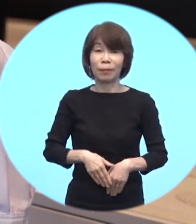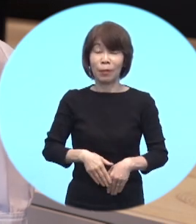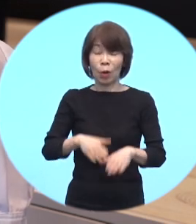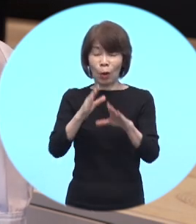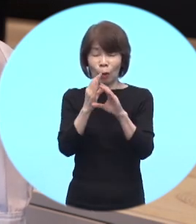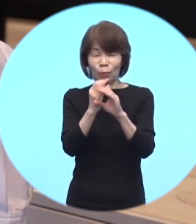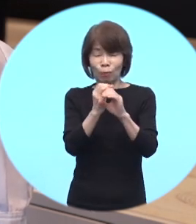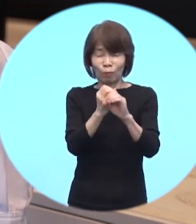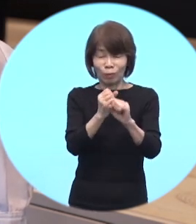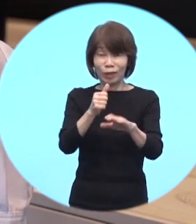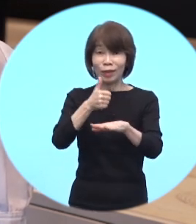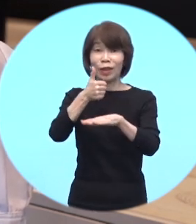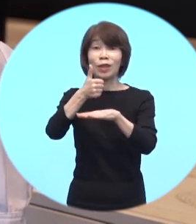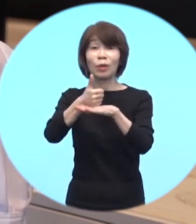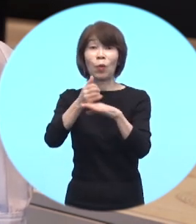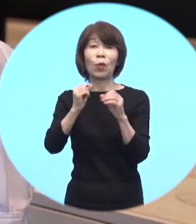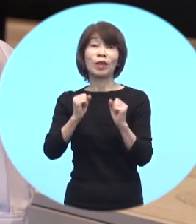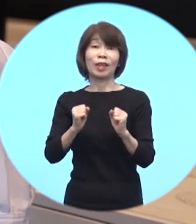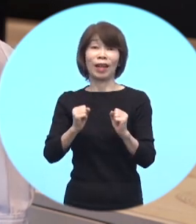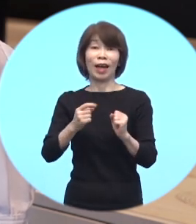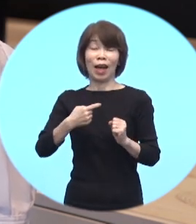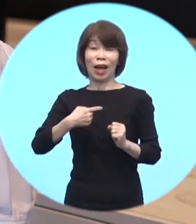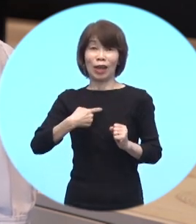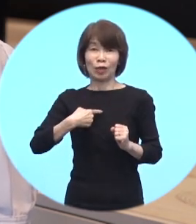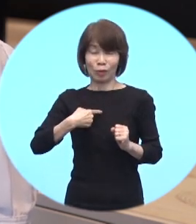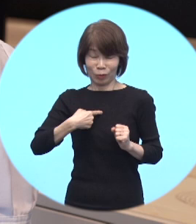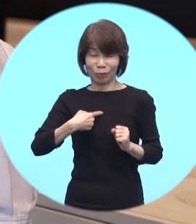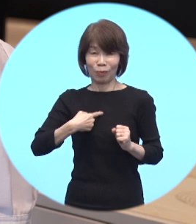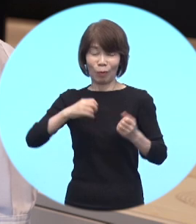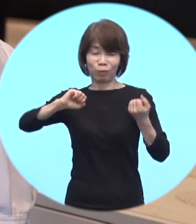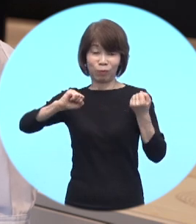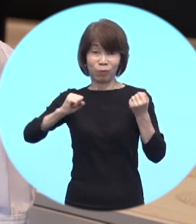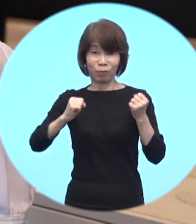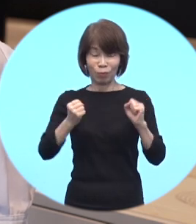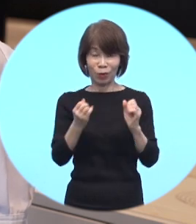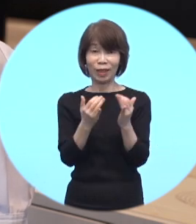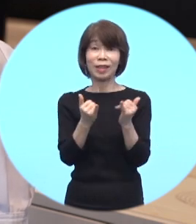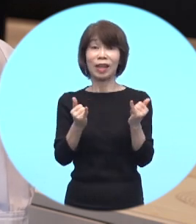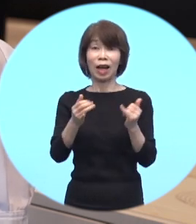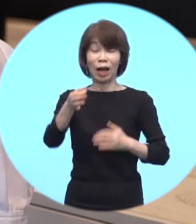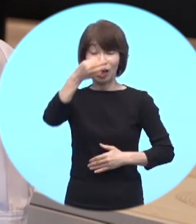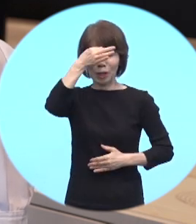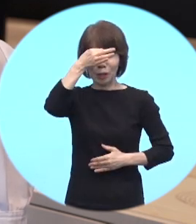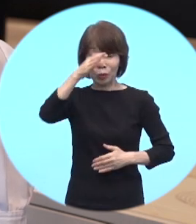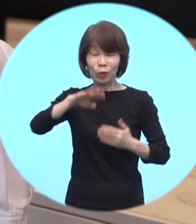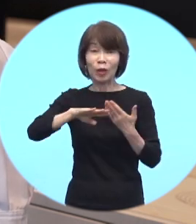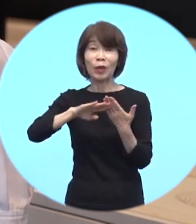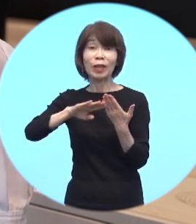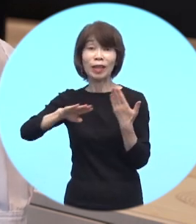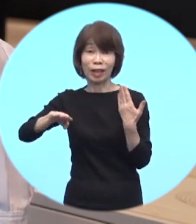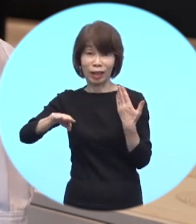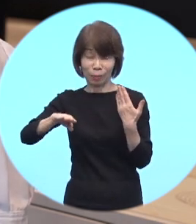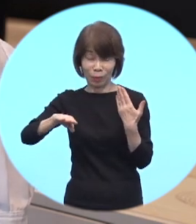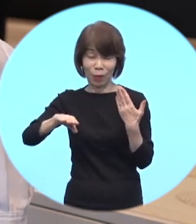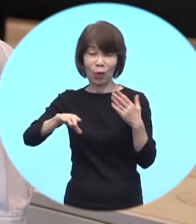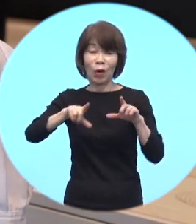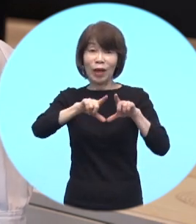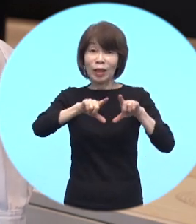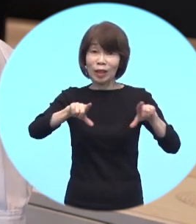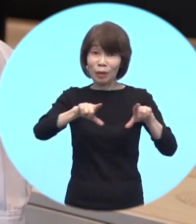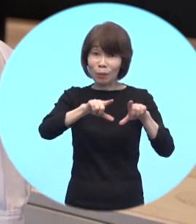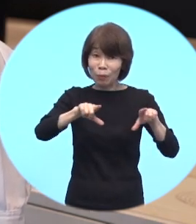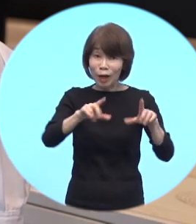自ら主役を演じる舞台の共演者として、プロ以外にもお細工所の工芸職人